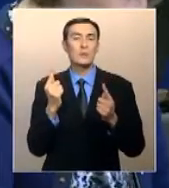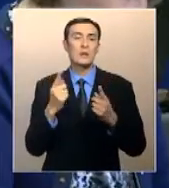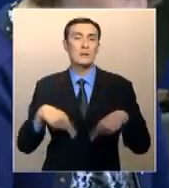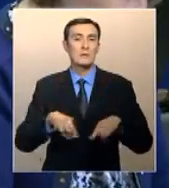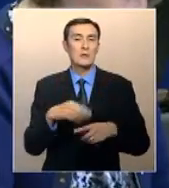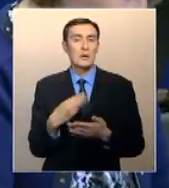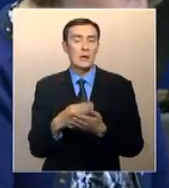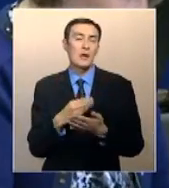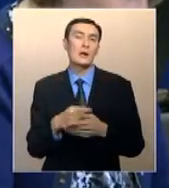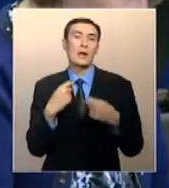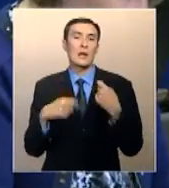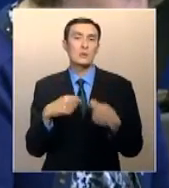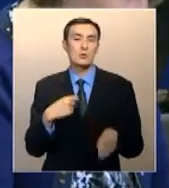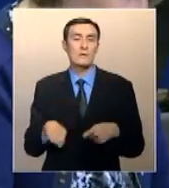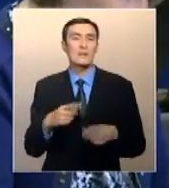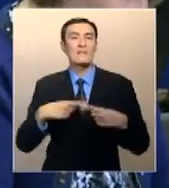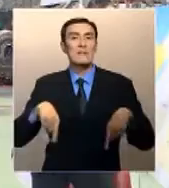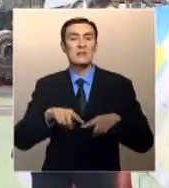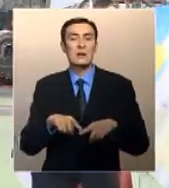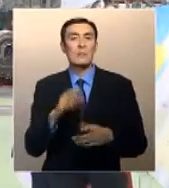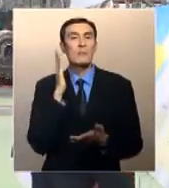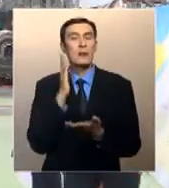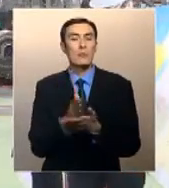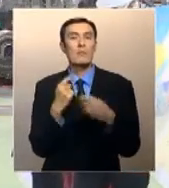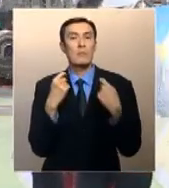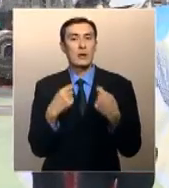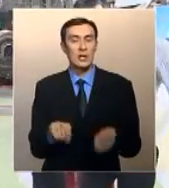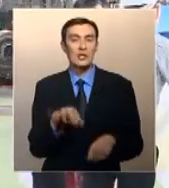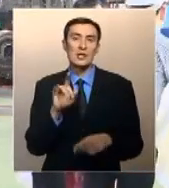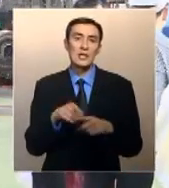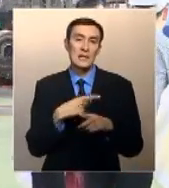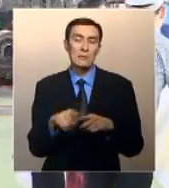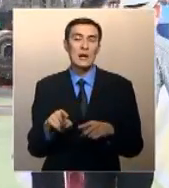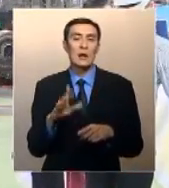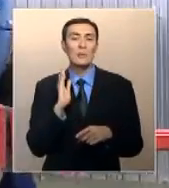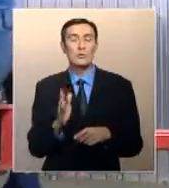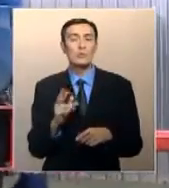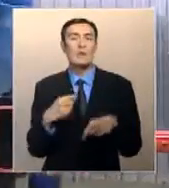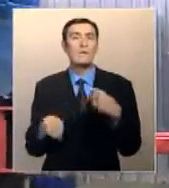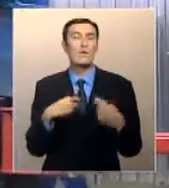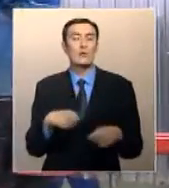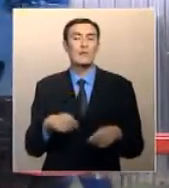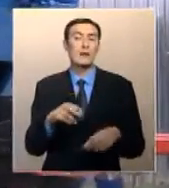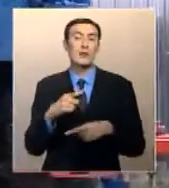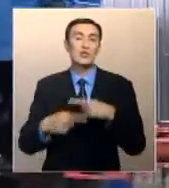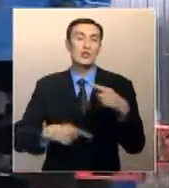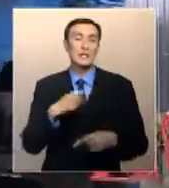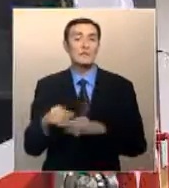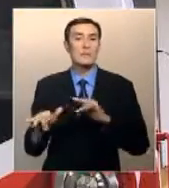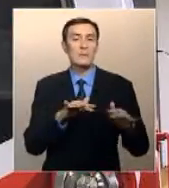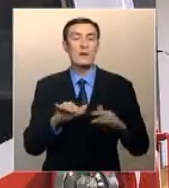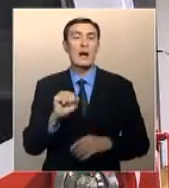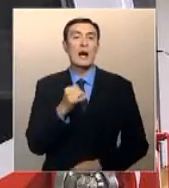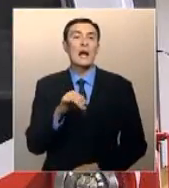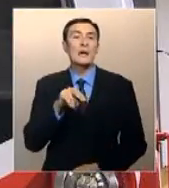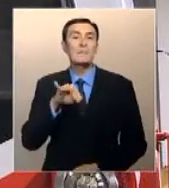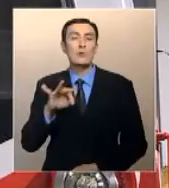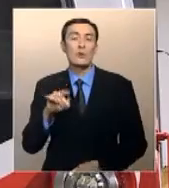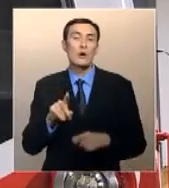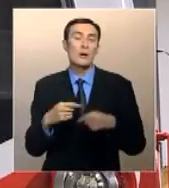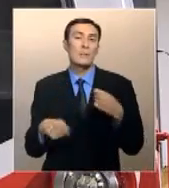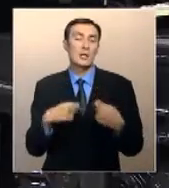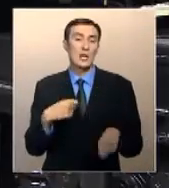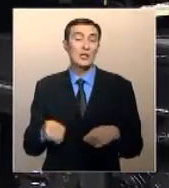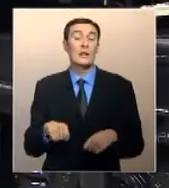активы предполагается реализовать инвесторам путем прямой продажи или же вывести их на фондовый рынок через механизмы IPO и